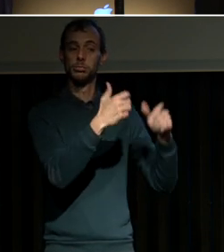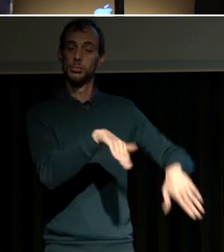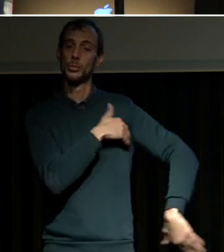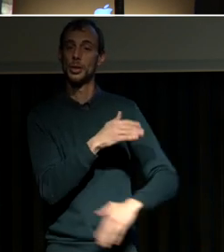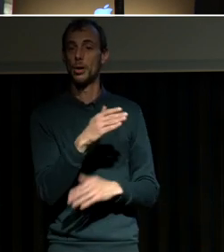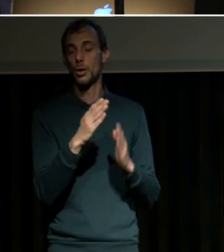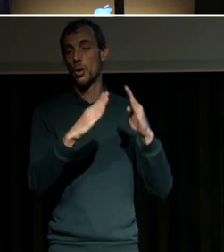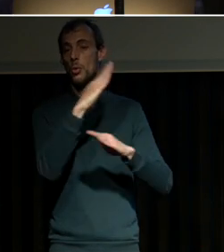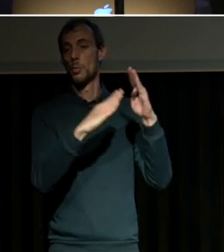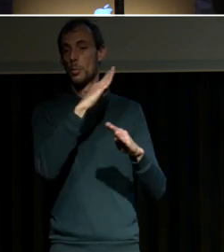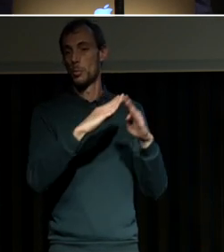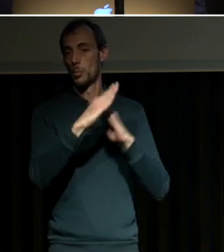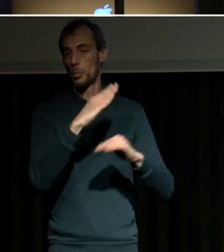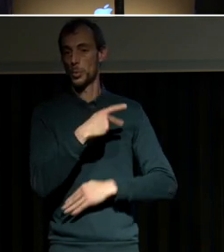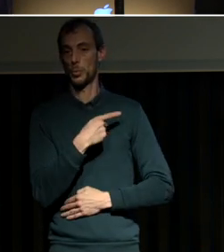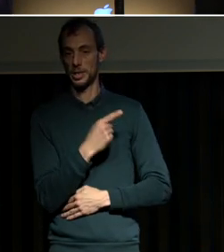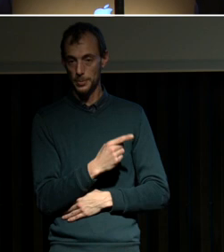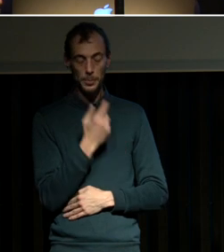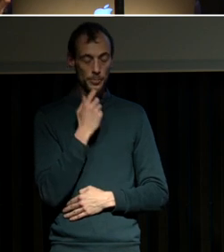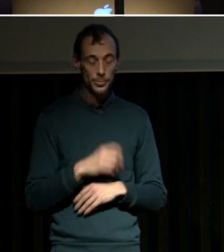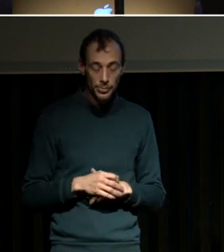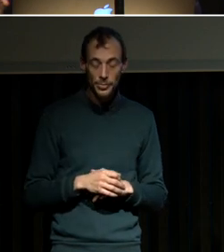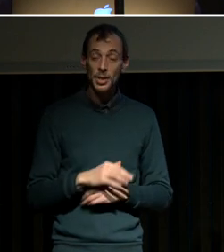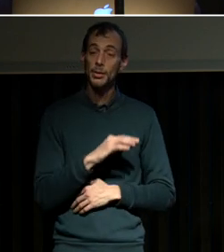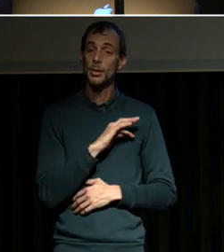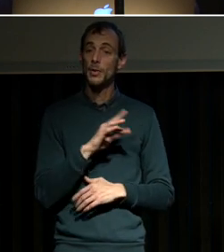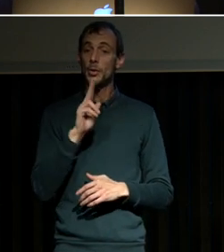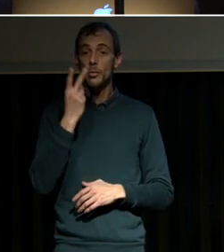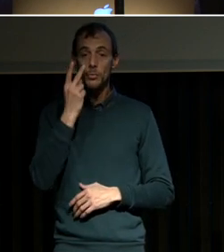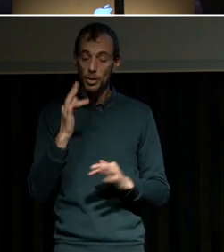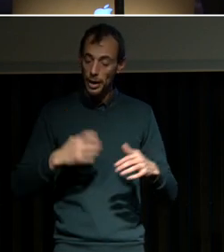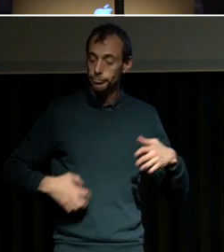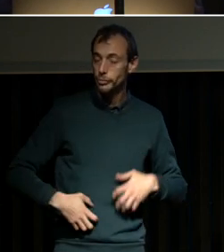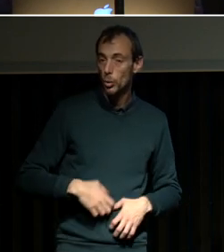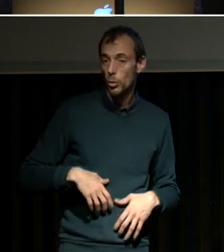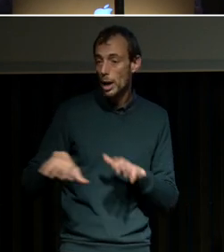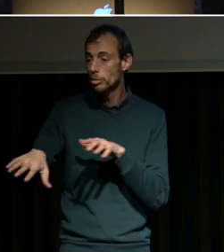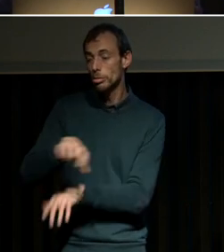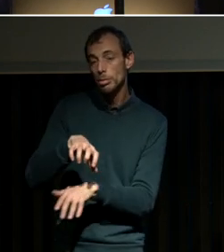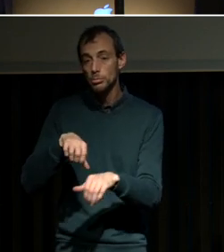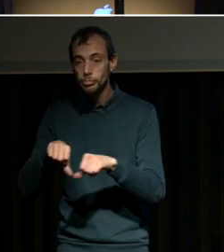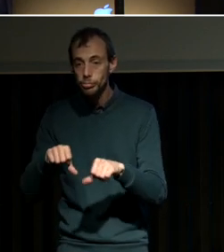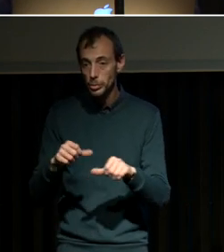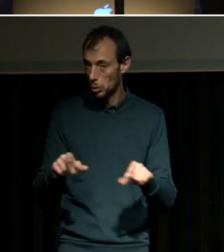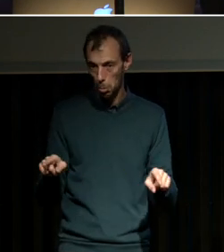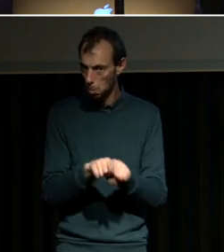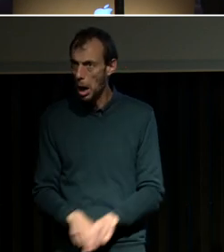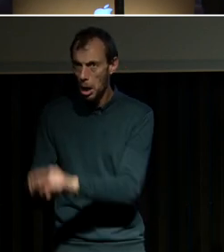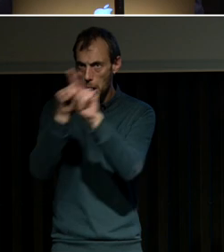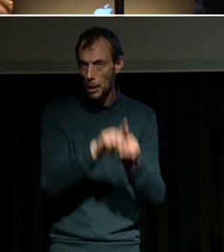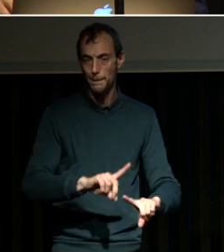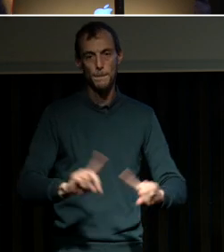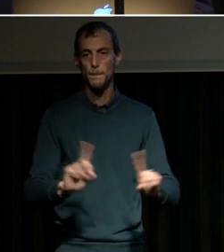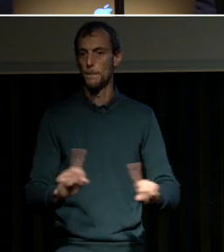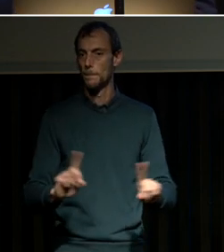prélève pas partout pareil en France des organes pour faire de la greffe. Et en Nouvelle-Aquitaine et en Aquitaine, on est plutôt bien sur